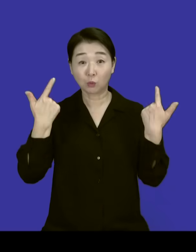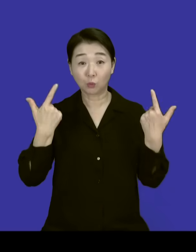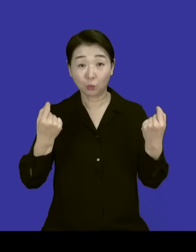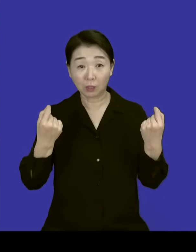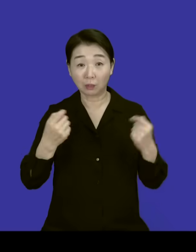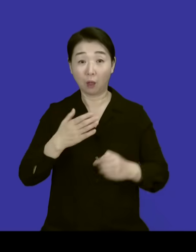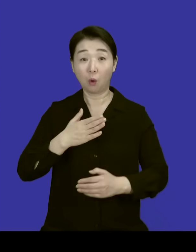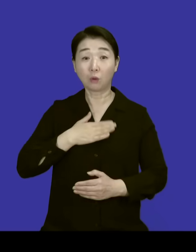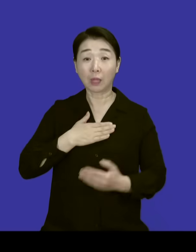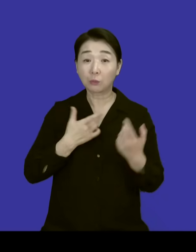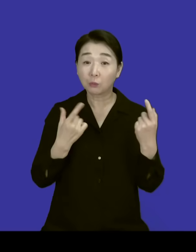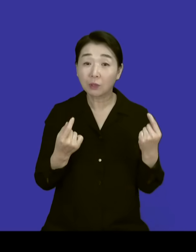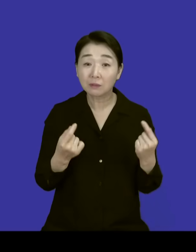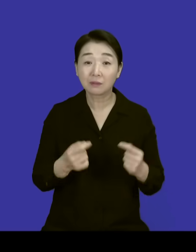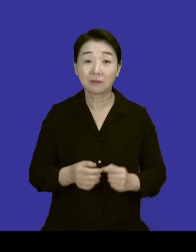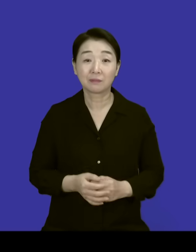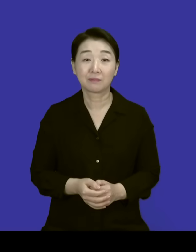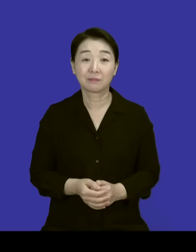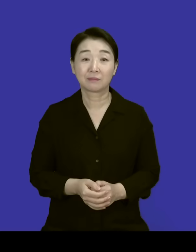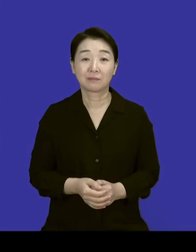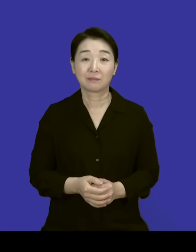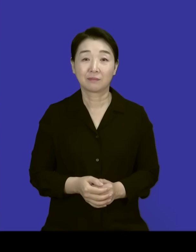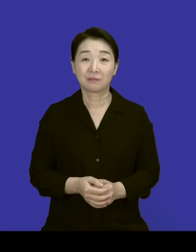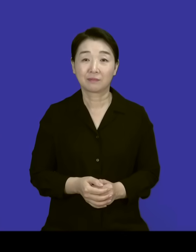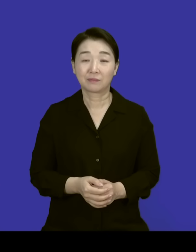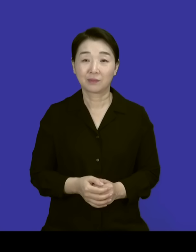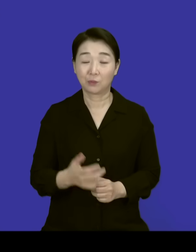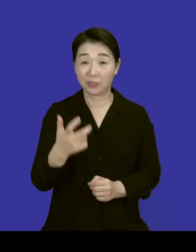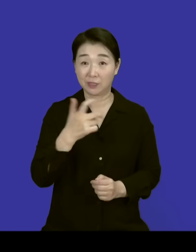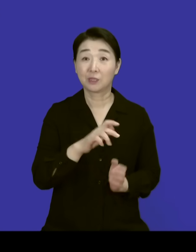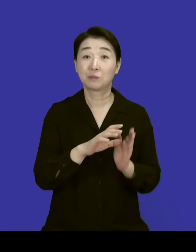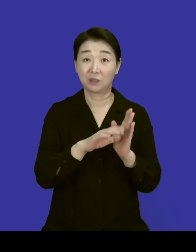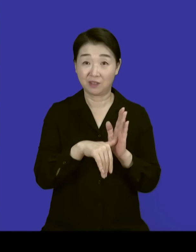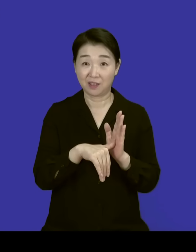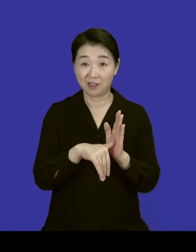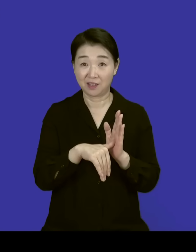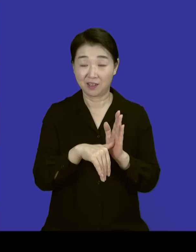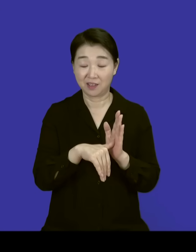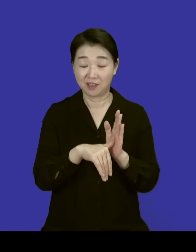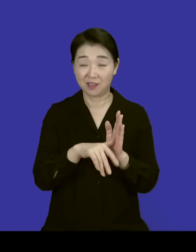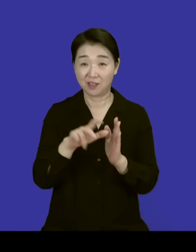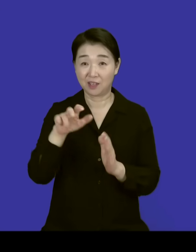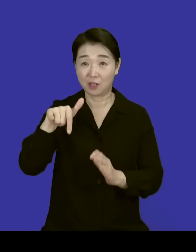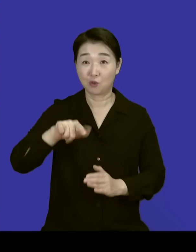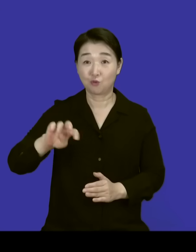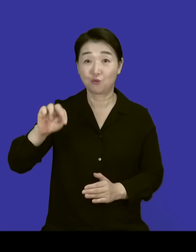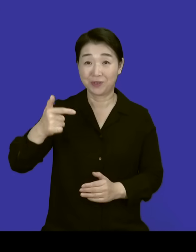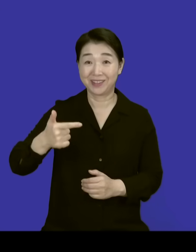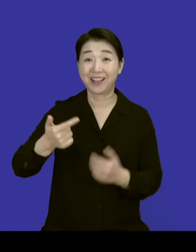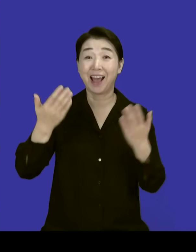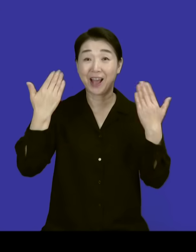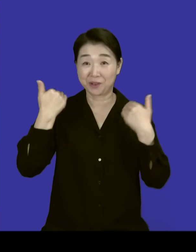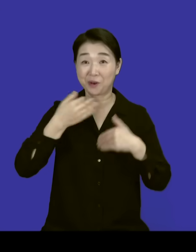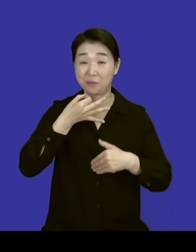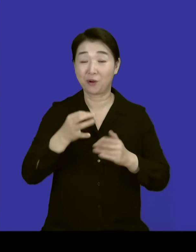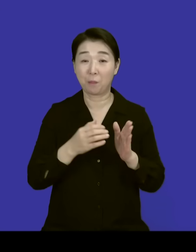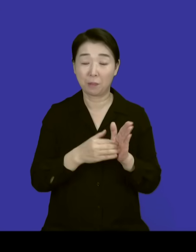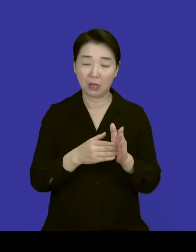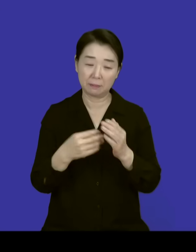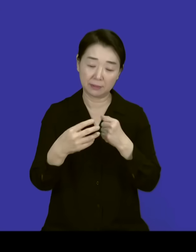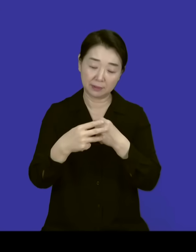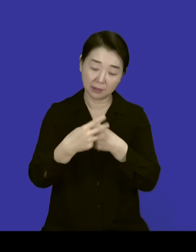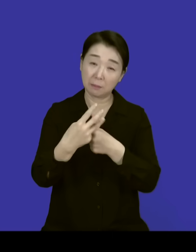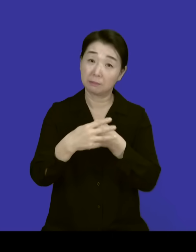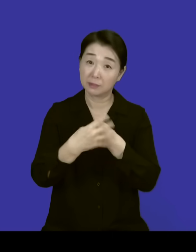저는 저도 국민학교인데. 네, 맞죠. 예. 그 70년대 쪽은 예, 국민학교죠. 그렇죠. 근데 초등학교 3학년 때인가 4학년